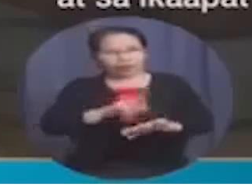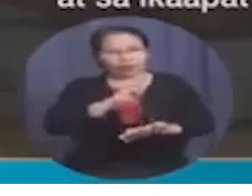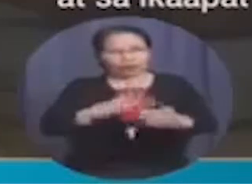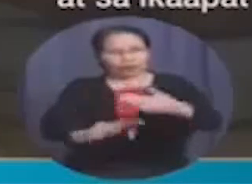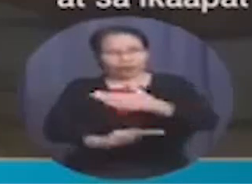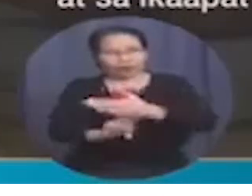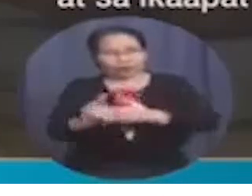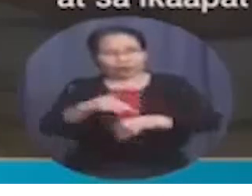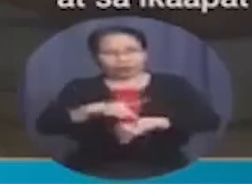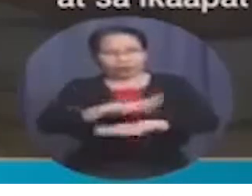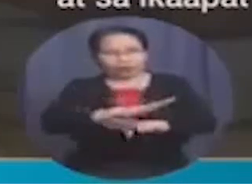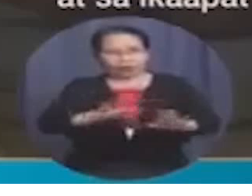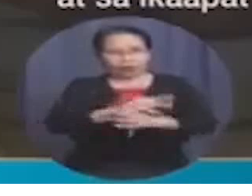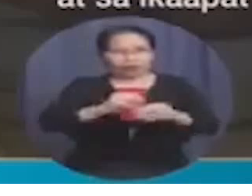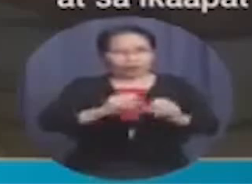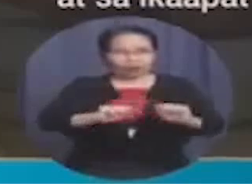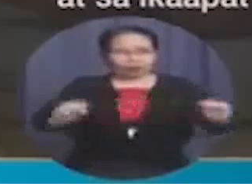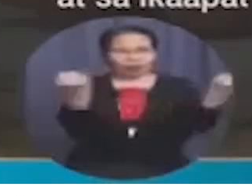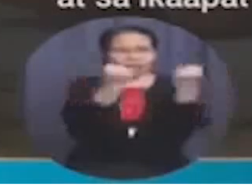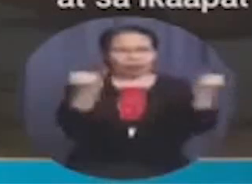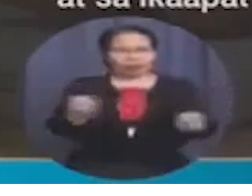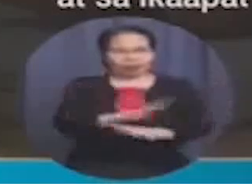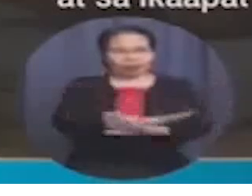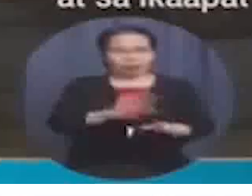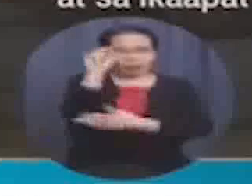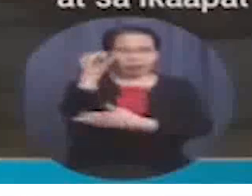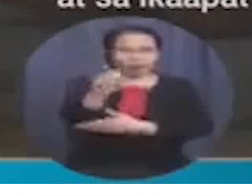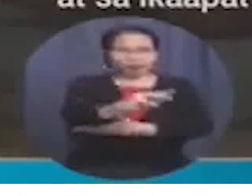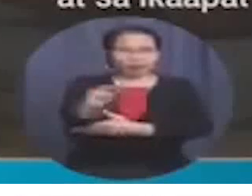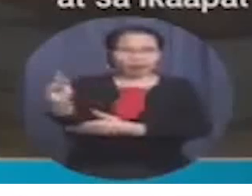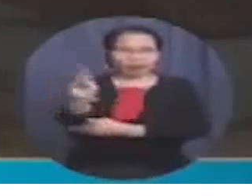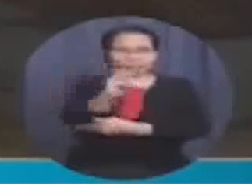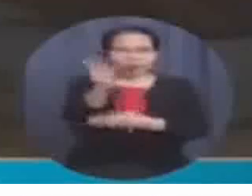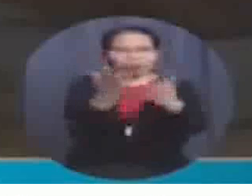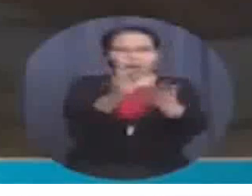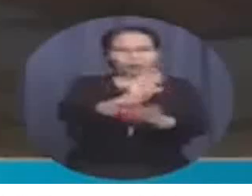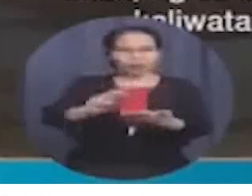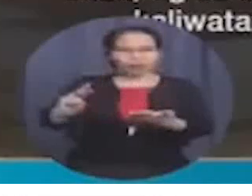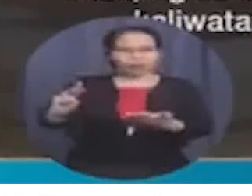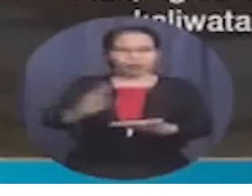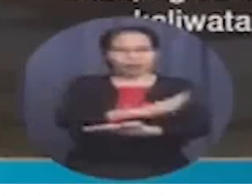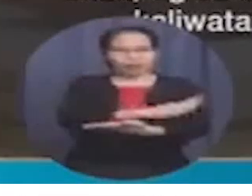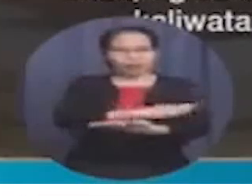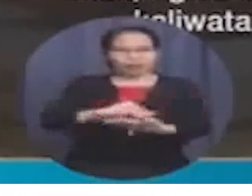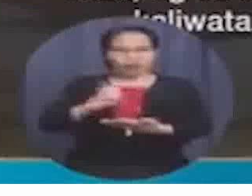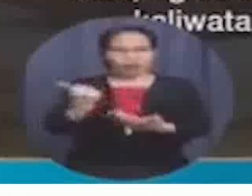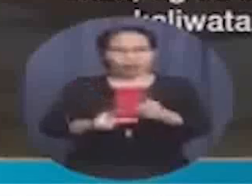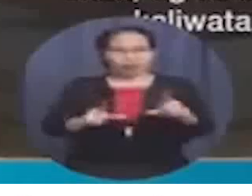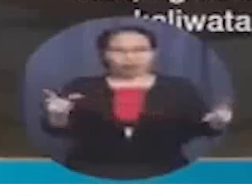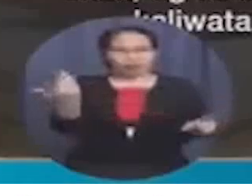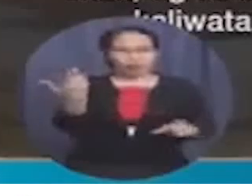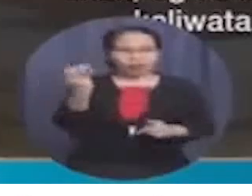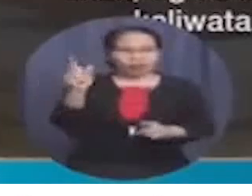o paglilingkuran man sila. Ang sabi sa Bisaya, ha? Dili mo yukbo ang